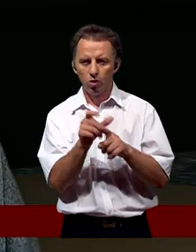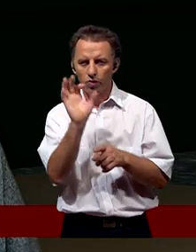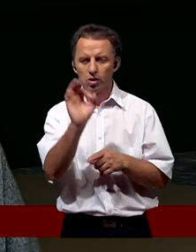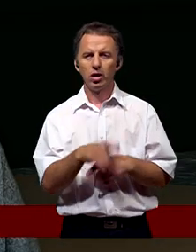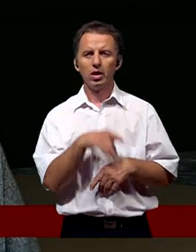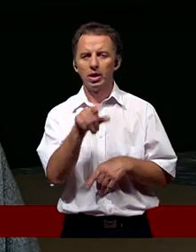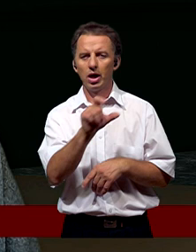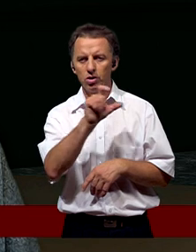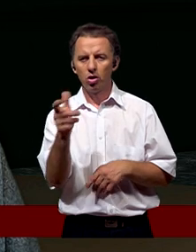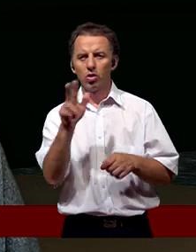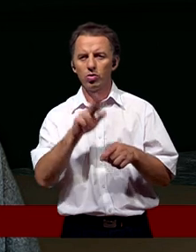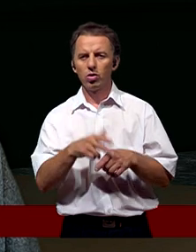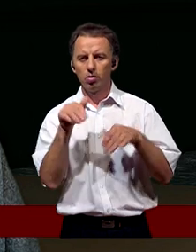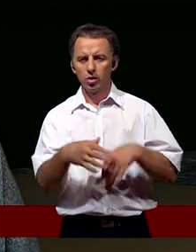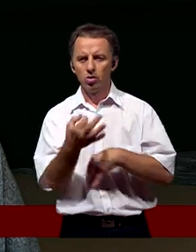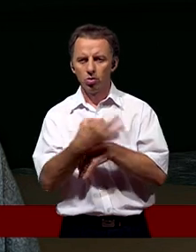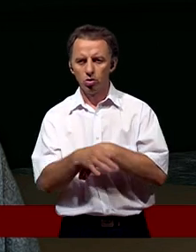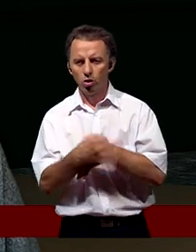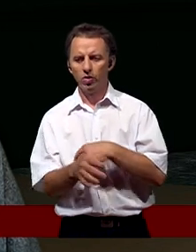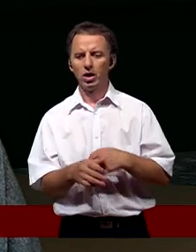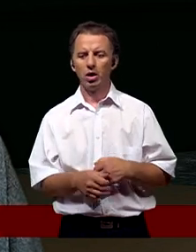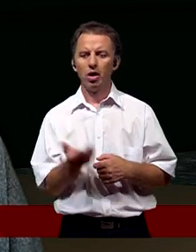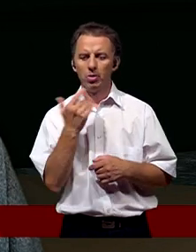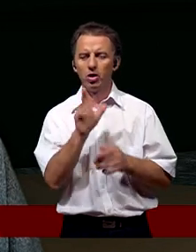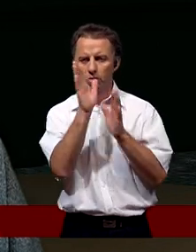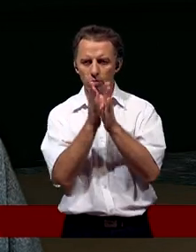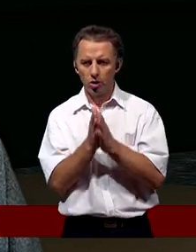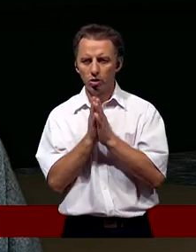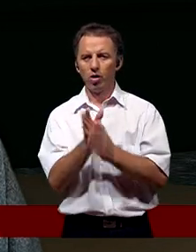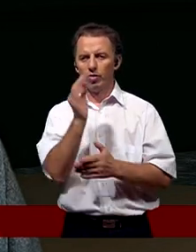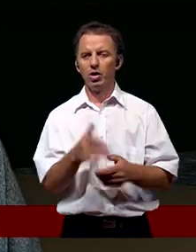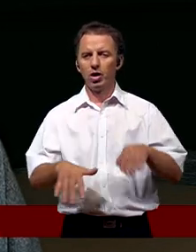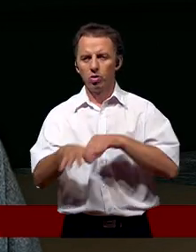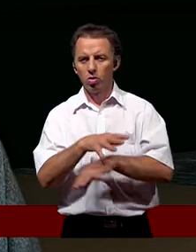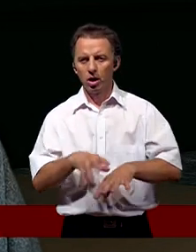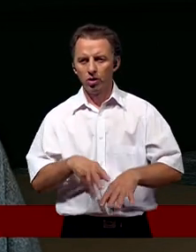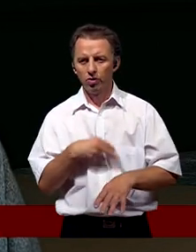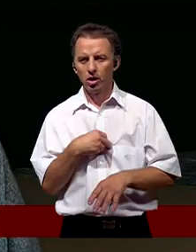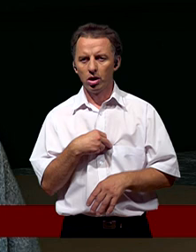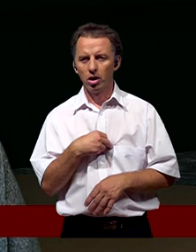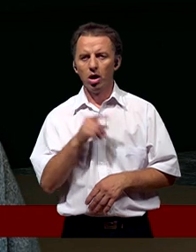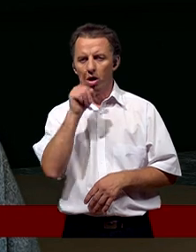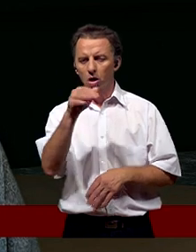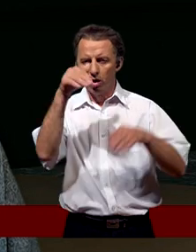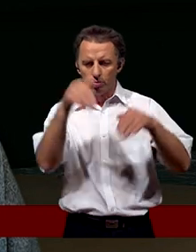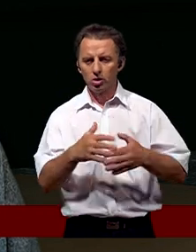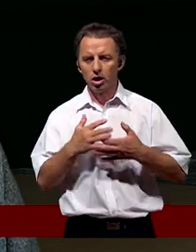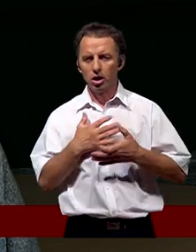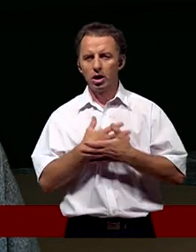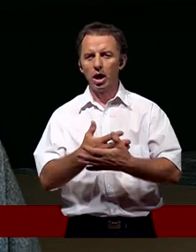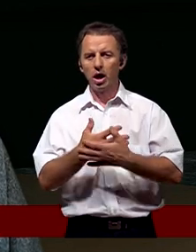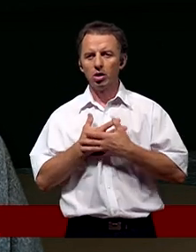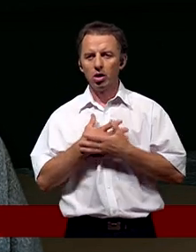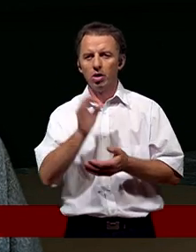Słowo Boże i za ten czas, kiedy możemy go studiować. I bardzo Cię proszę o Twojego Ducha Świętego, bo tylko On może nas